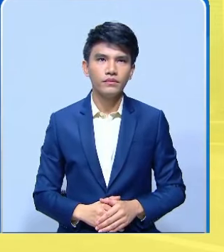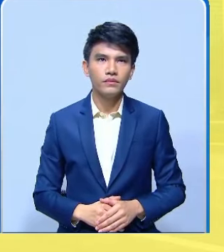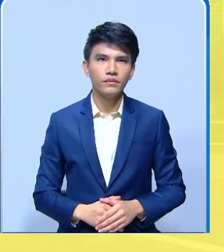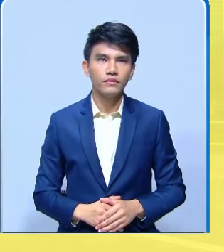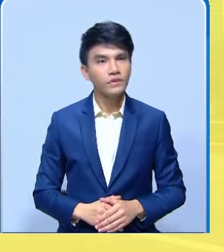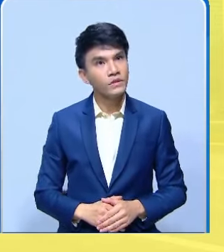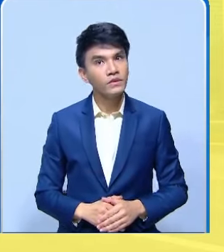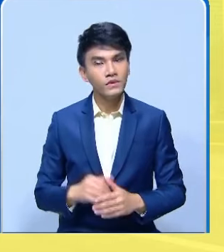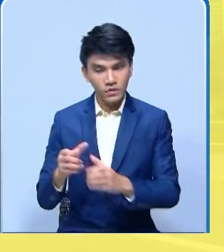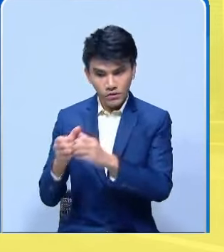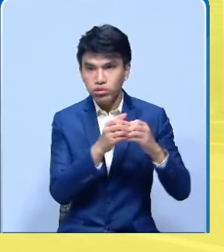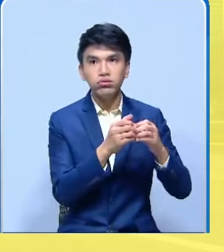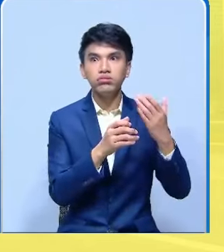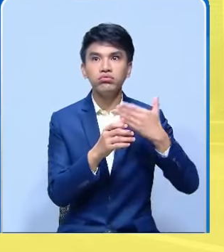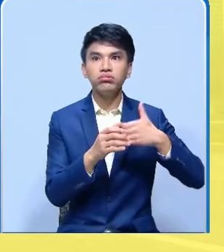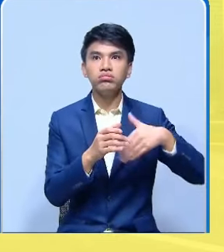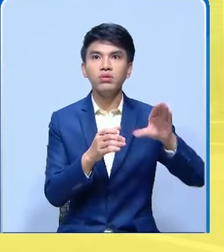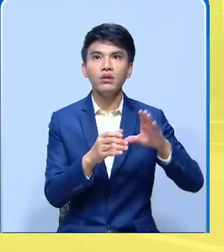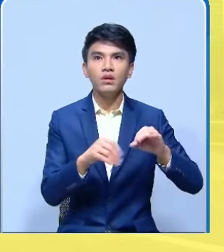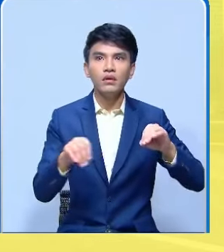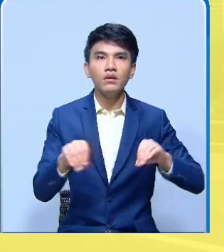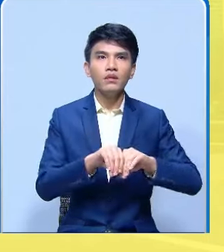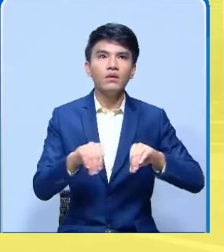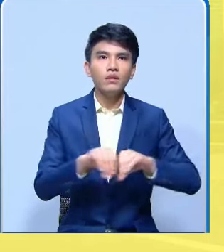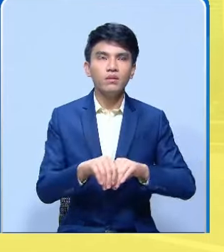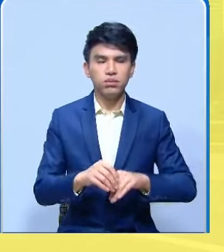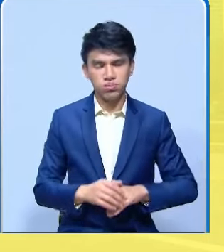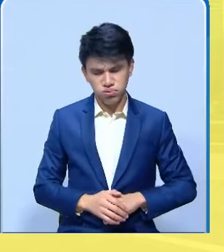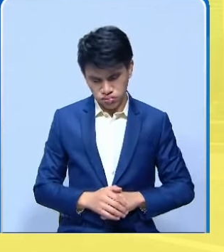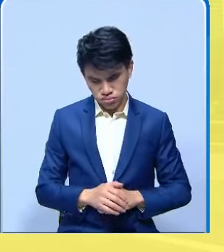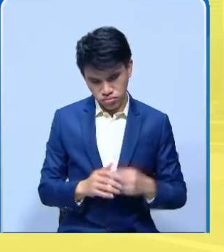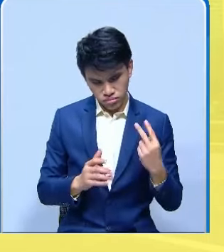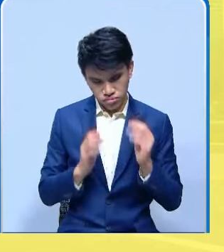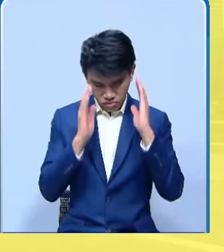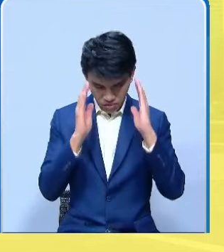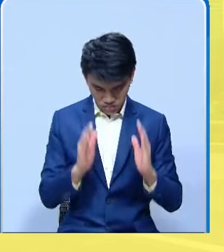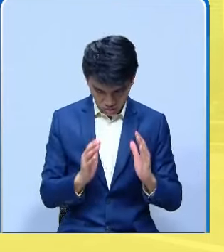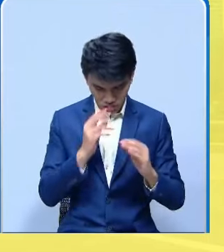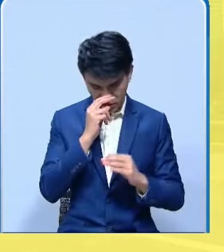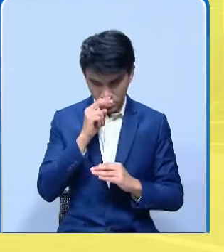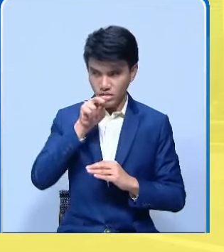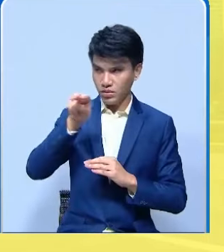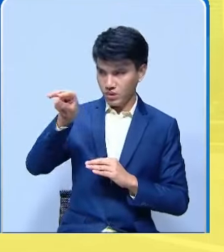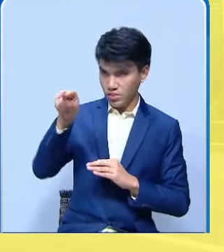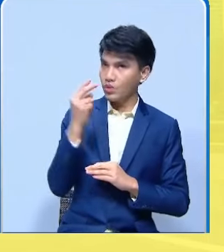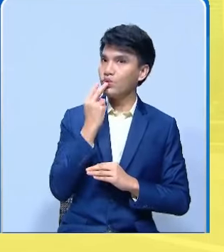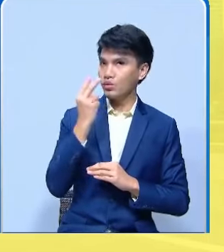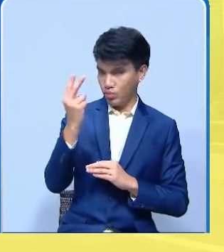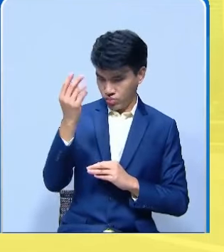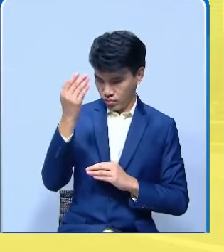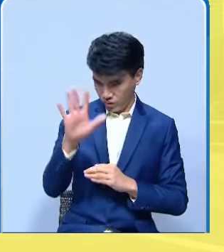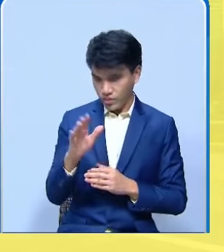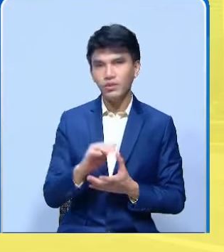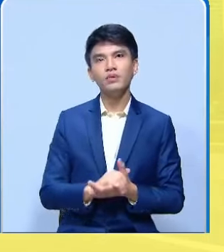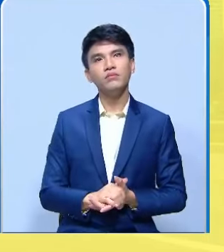ยกไปแบบนี้เลยคุณผู้ชมครับมาจอดใกล้ๆนี่มากัน2คนนะครับแล้วสายตาเนี่ยก็เนี่ยมองไปที่ต้นผ้าป่